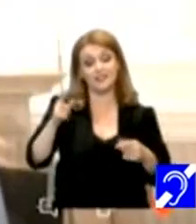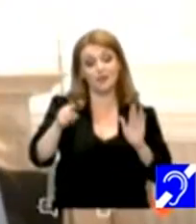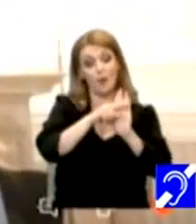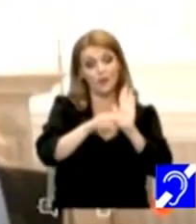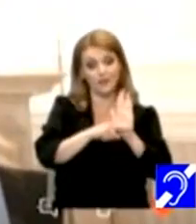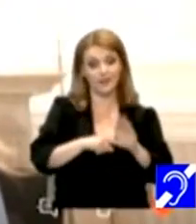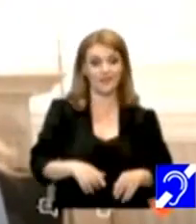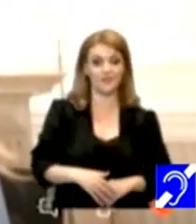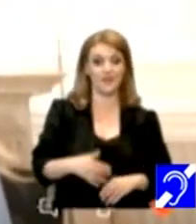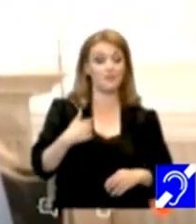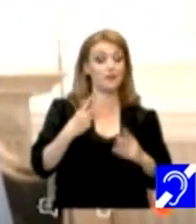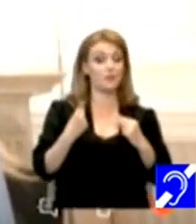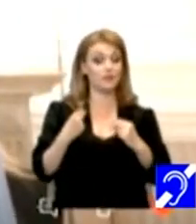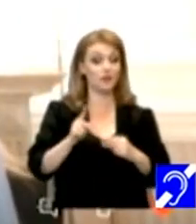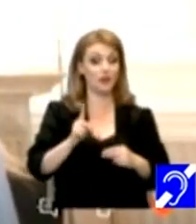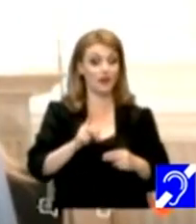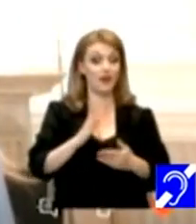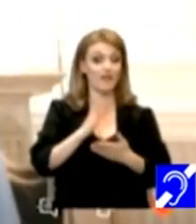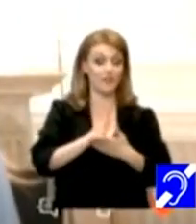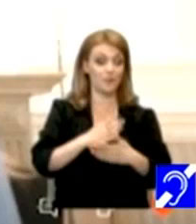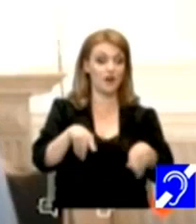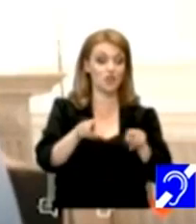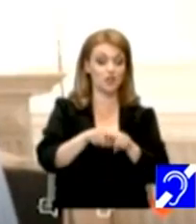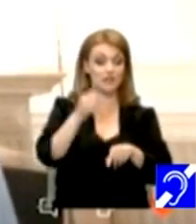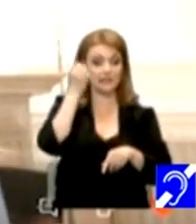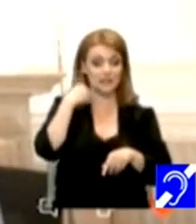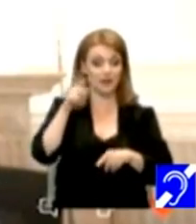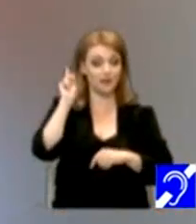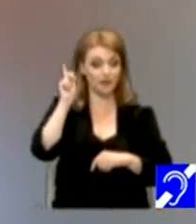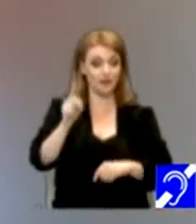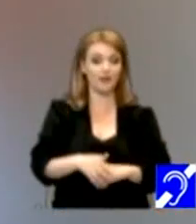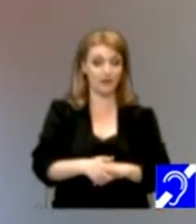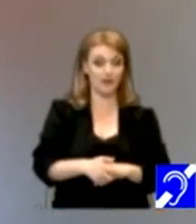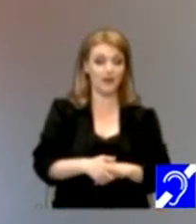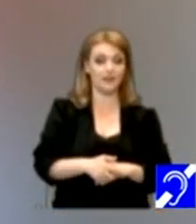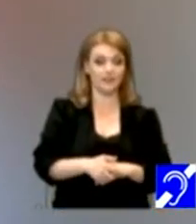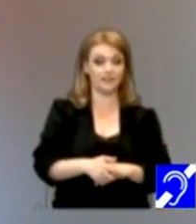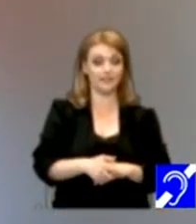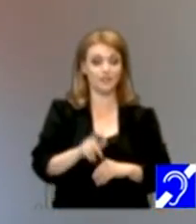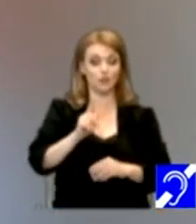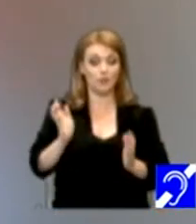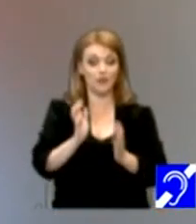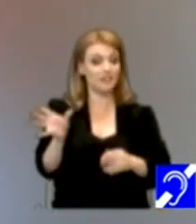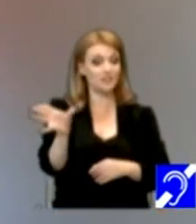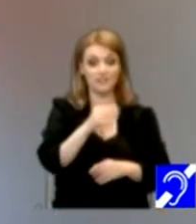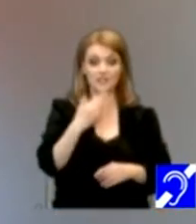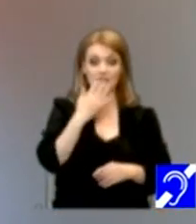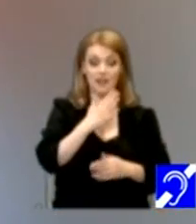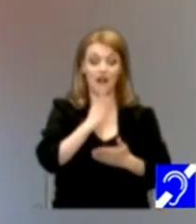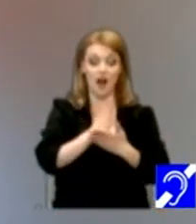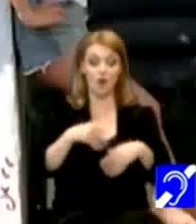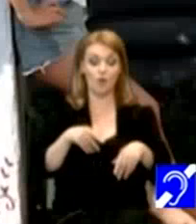Avem un mare noroc că avem folclor. Nu toate țările, nu toate națiunile au folclor cum avem